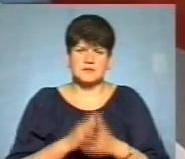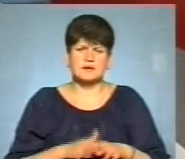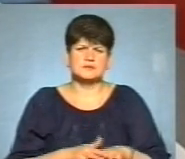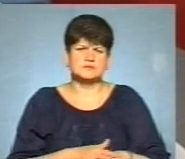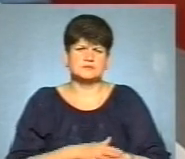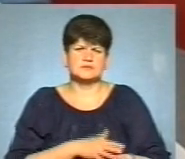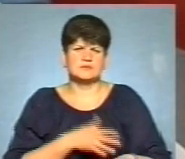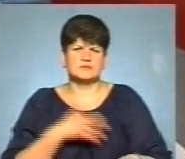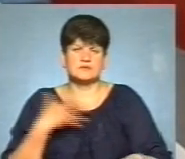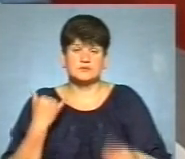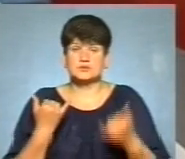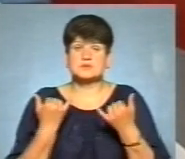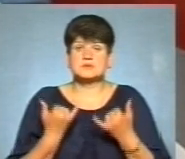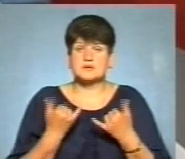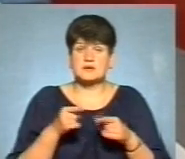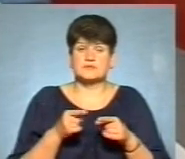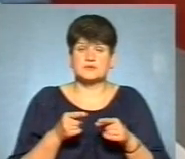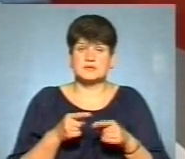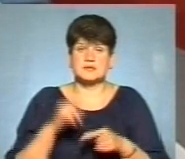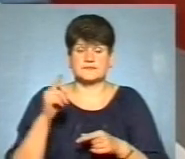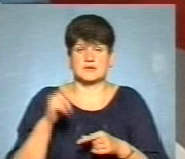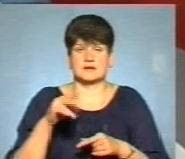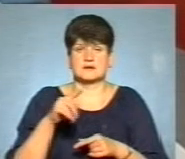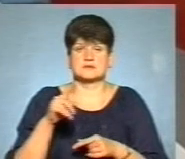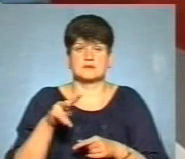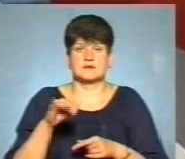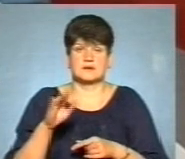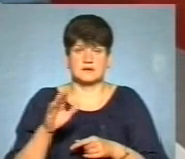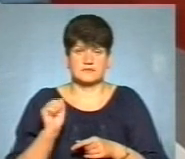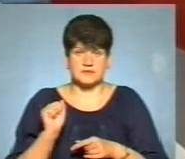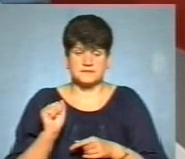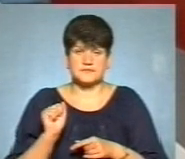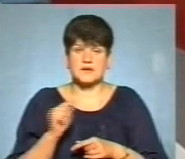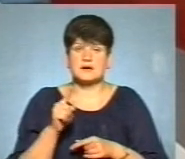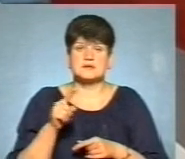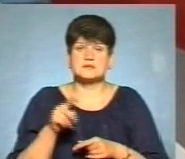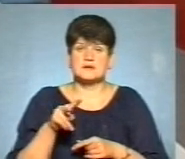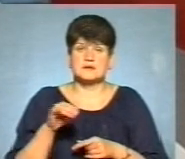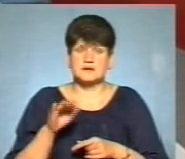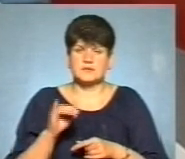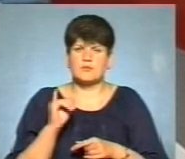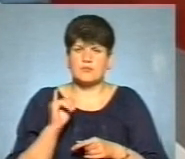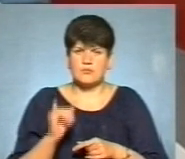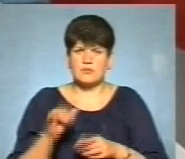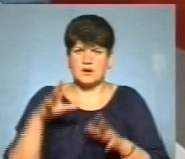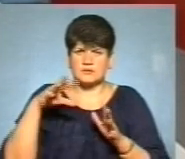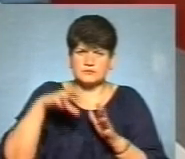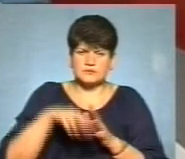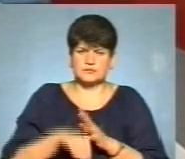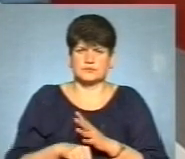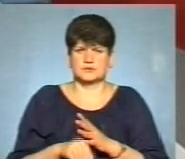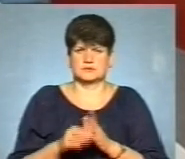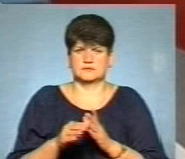характер, ось то зараз вони випадають в формі злив. А зливова вода, як відомо, вона погано засвоюється природними